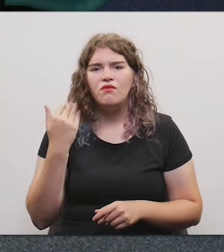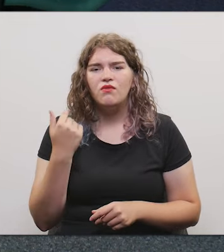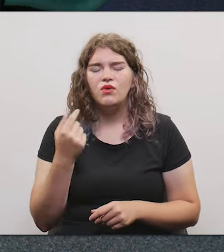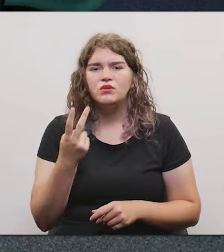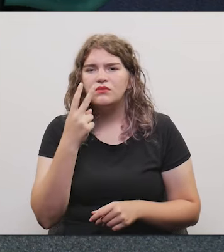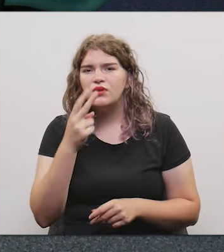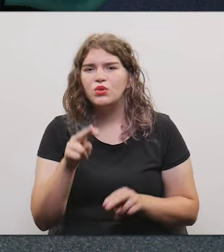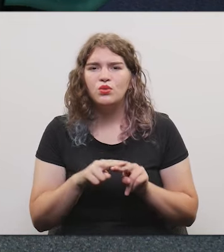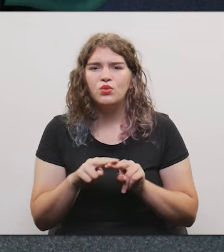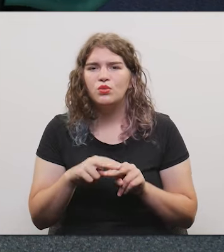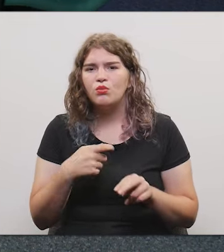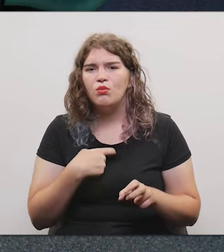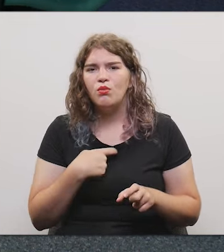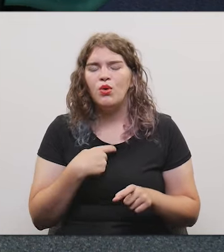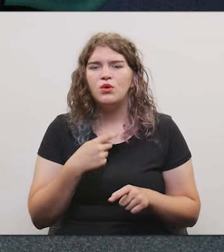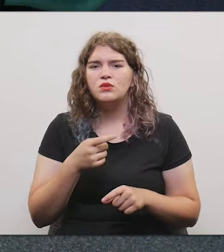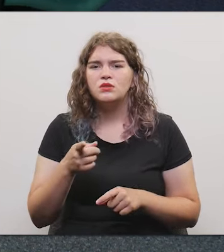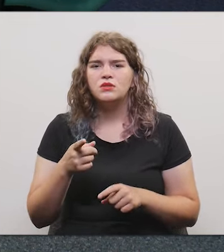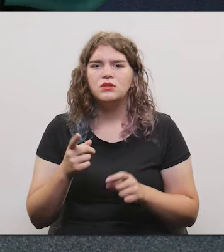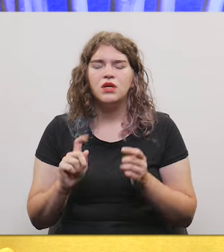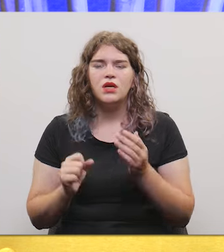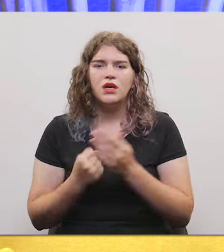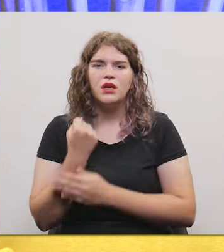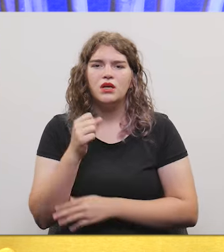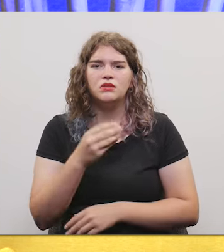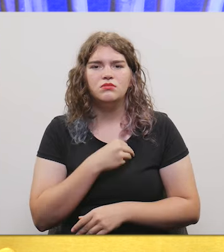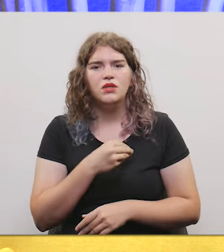A fost să văd cum pot să cresc spiritual.